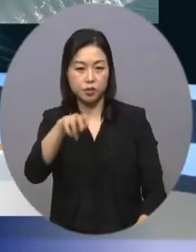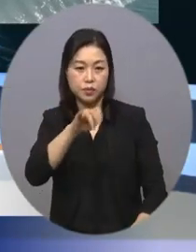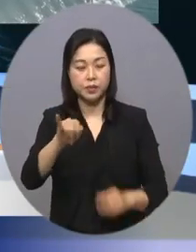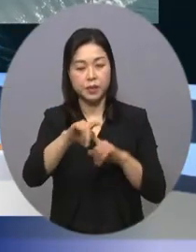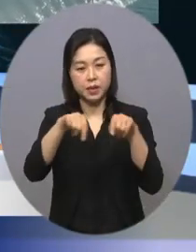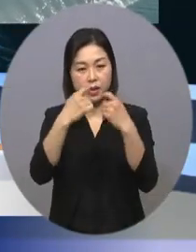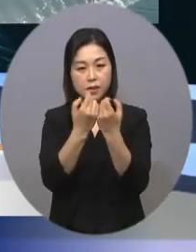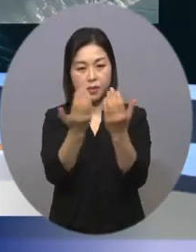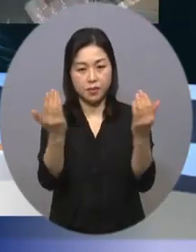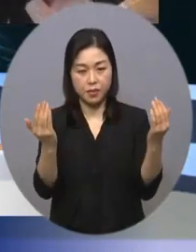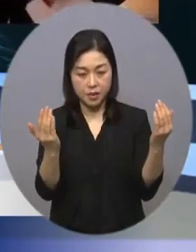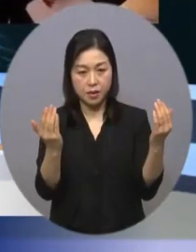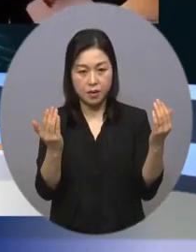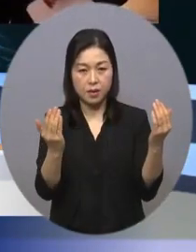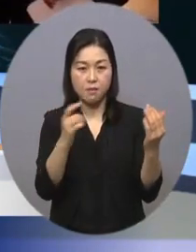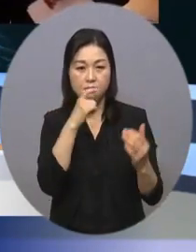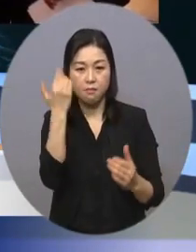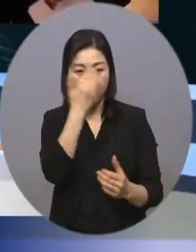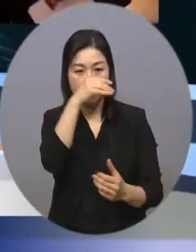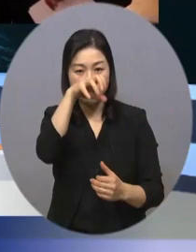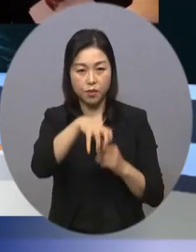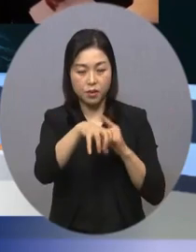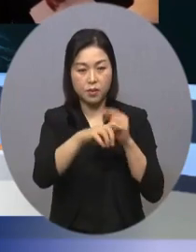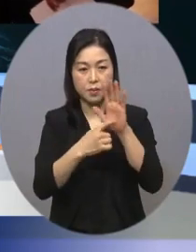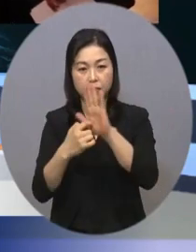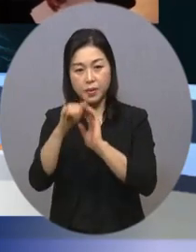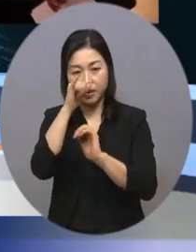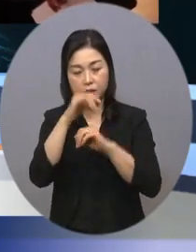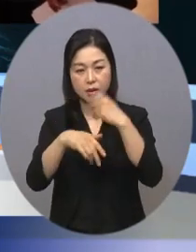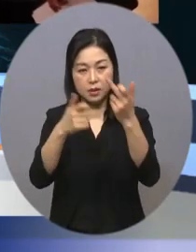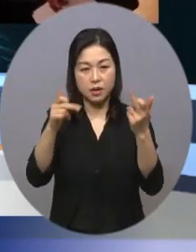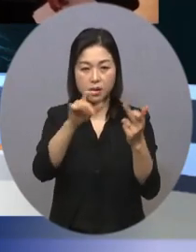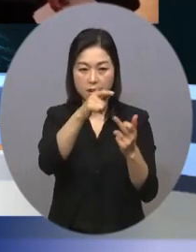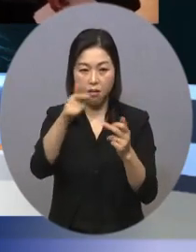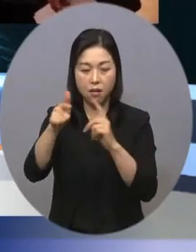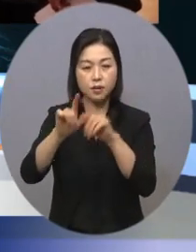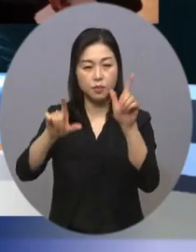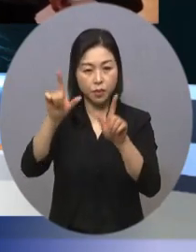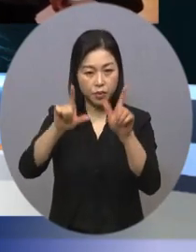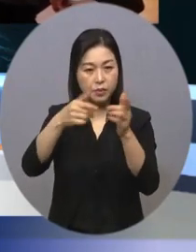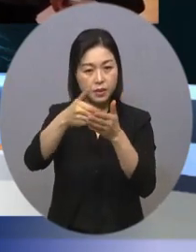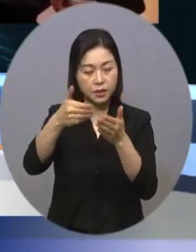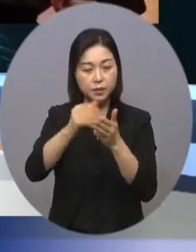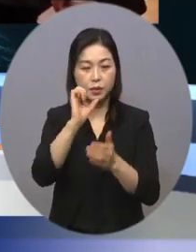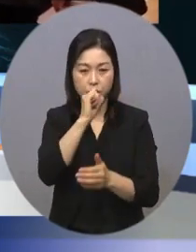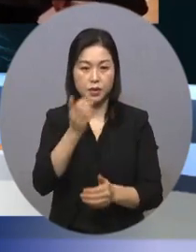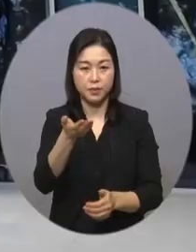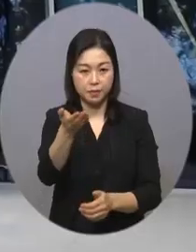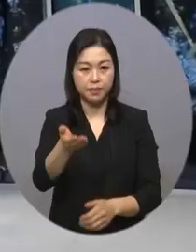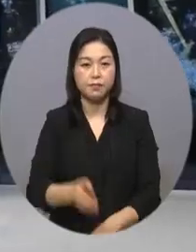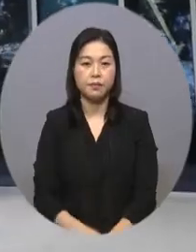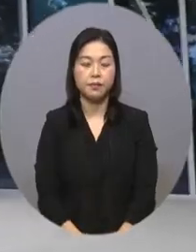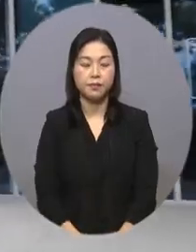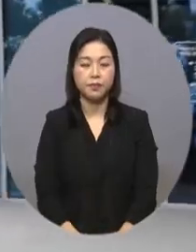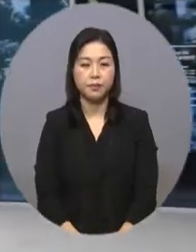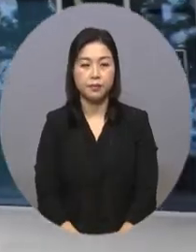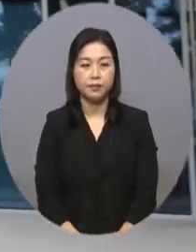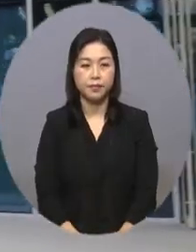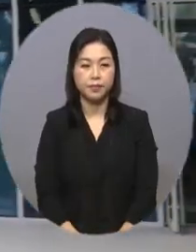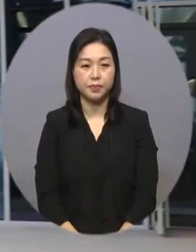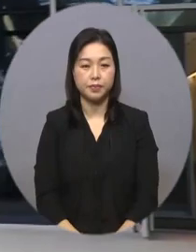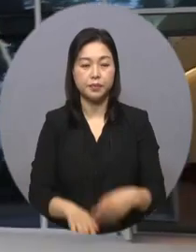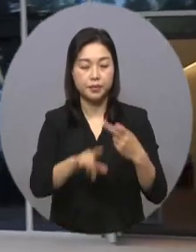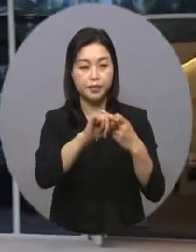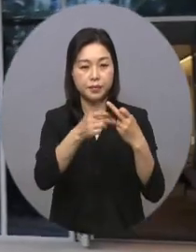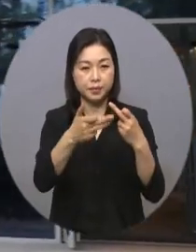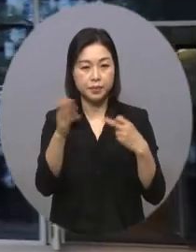개인전이 여수에서 열리고 있는데요. 이 자연을 품은 작품들을 이소영 기자가 소개합니다. 지난